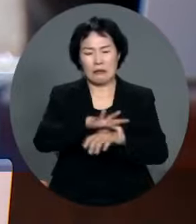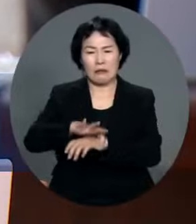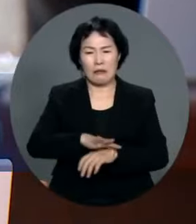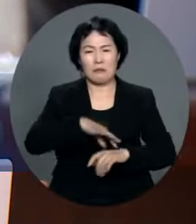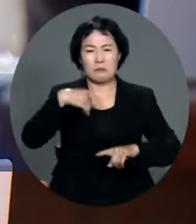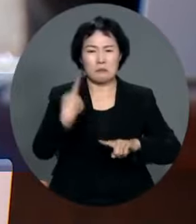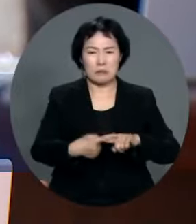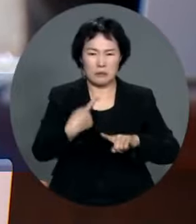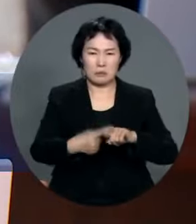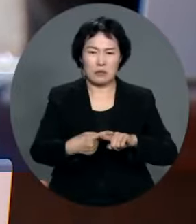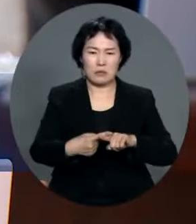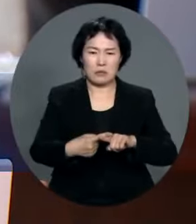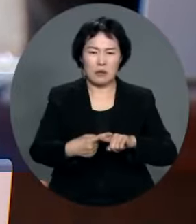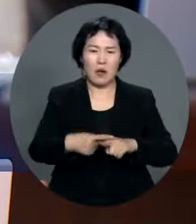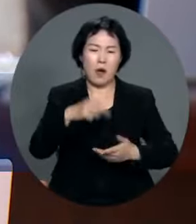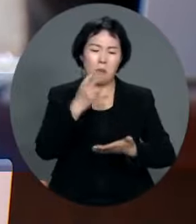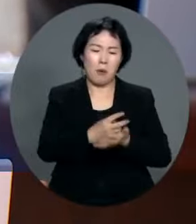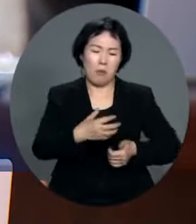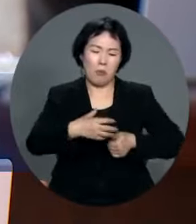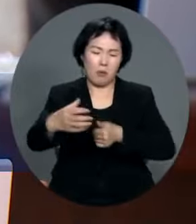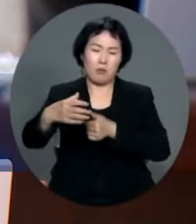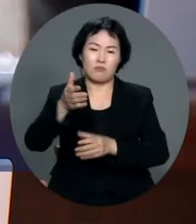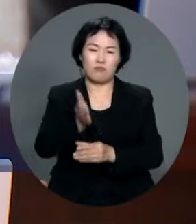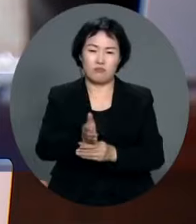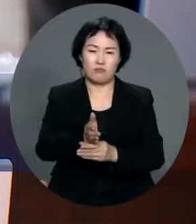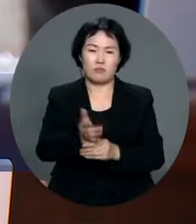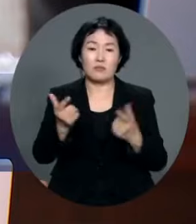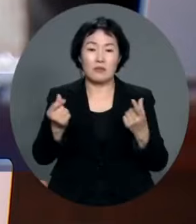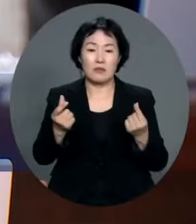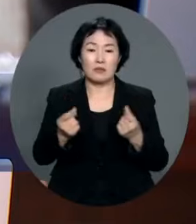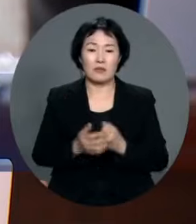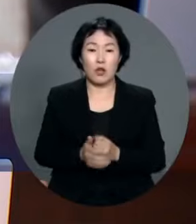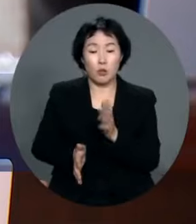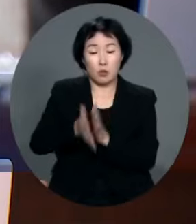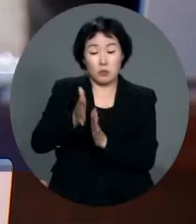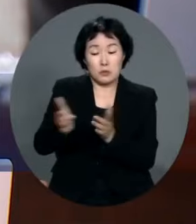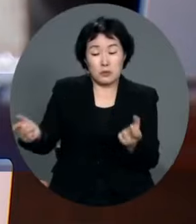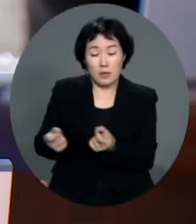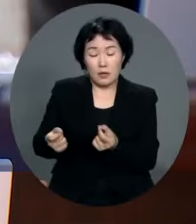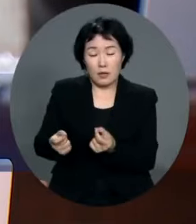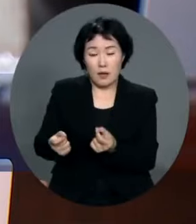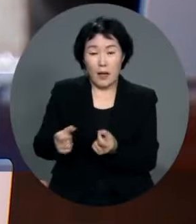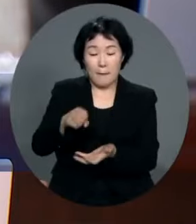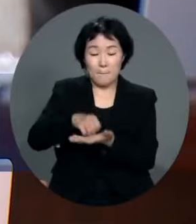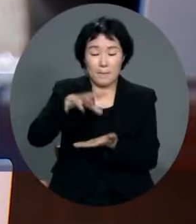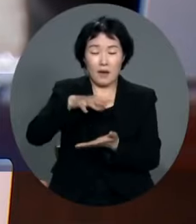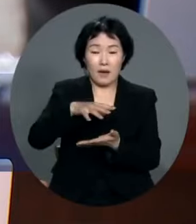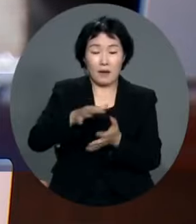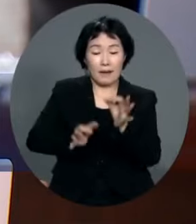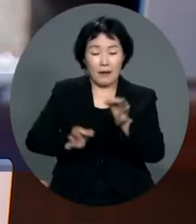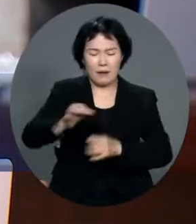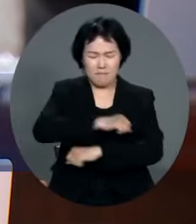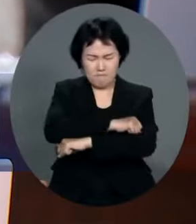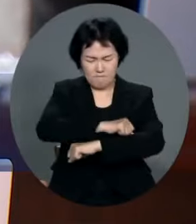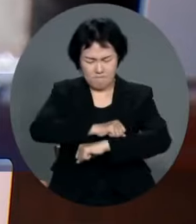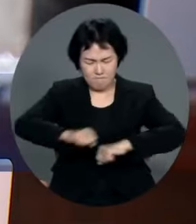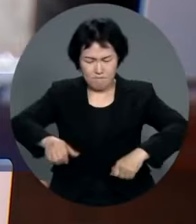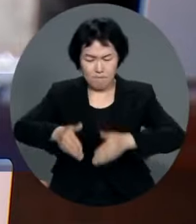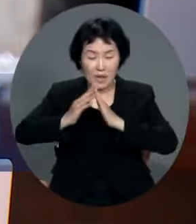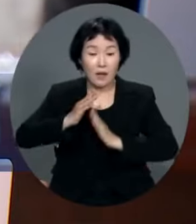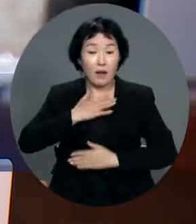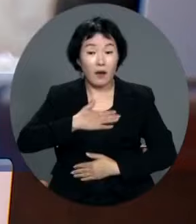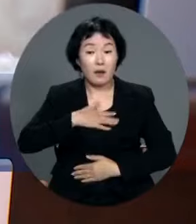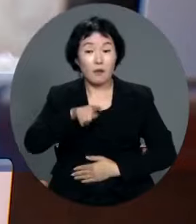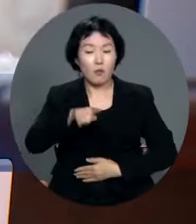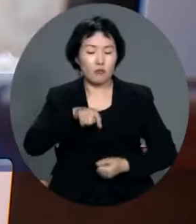상속 공제 제도가 악용되고 있다고 보고 있습니다. 도심 근처에 지금 대규모 베이커리 가게들 생기는 거 알고 계시죠? 네.